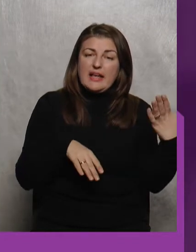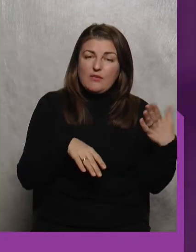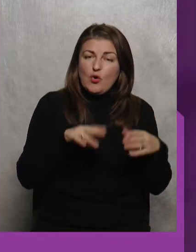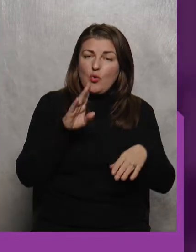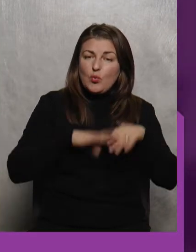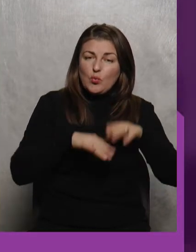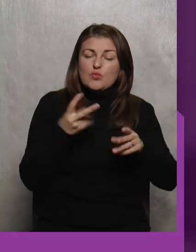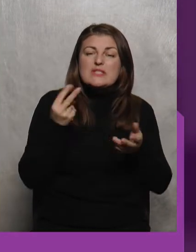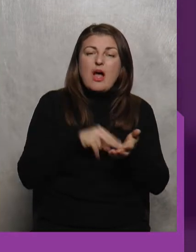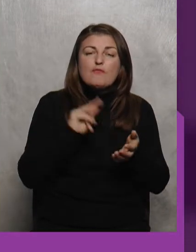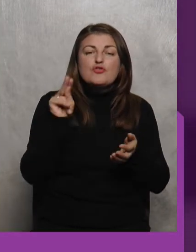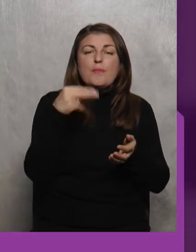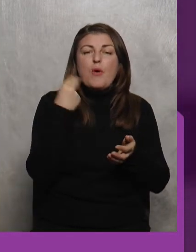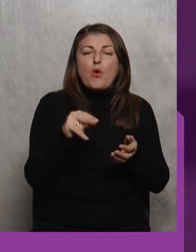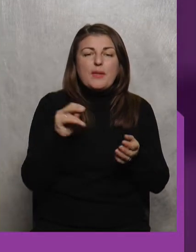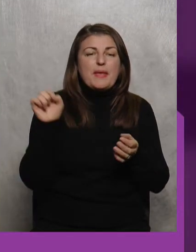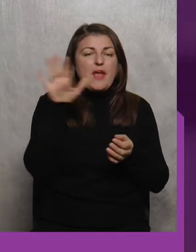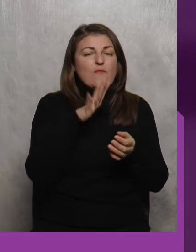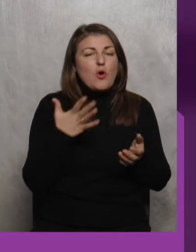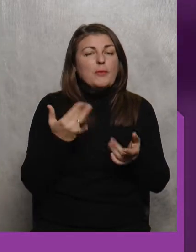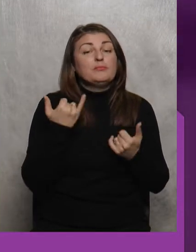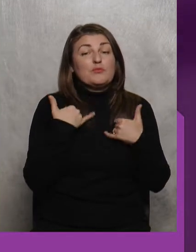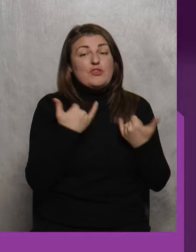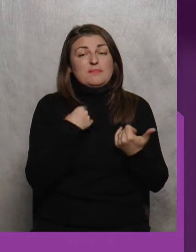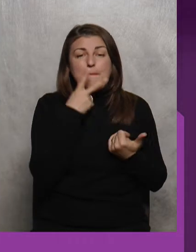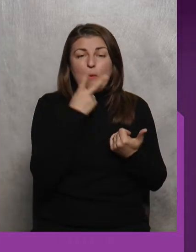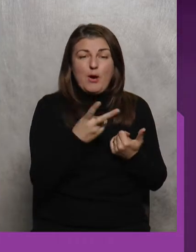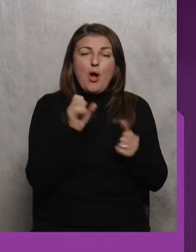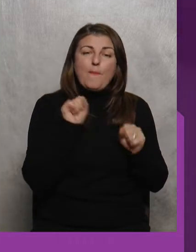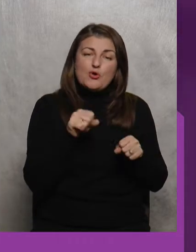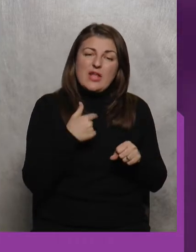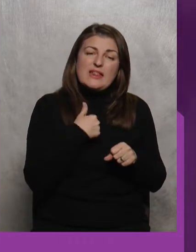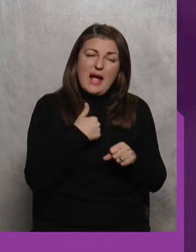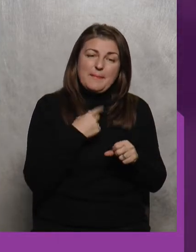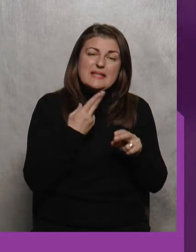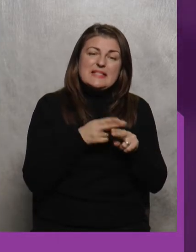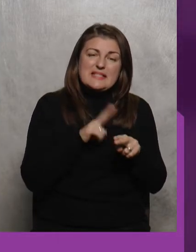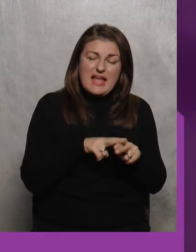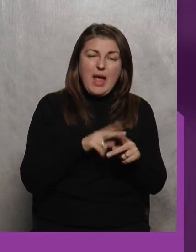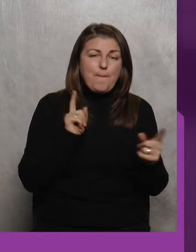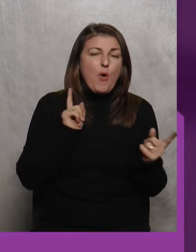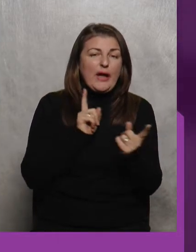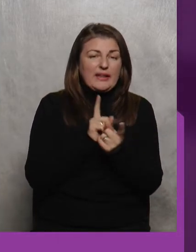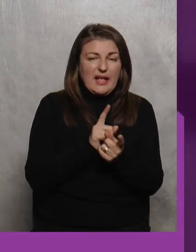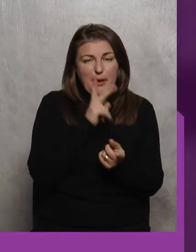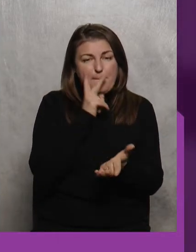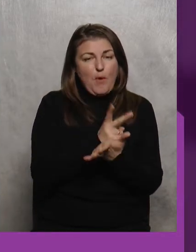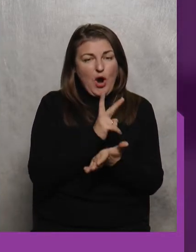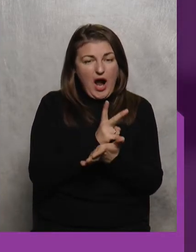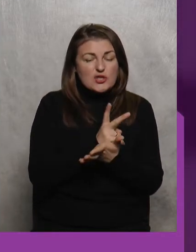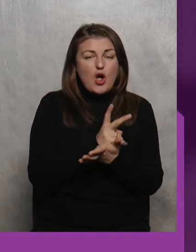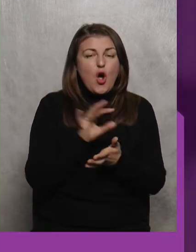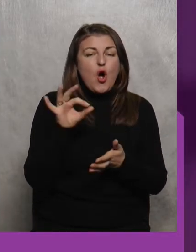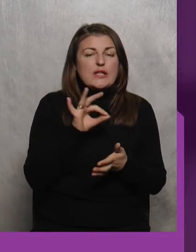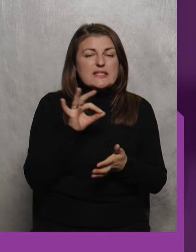чемпіоном Європи. Ну, зараз побачимо, може нам і цей поєдинок покажуть.